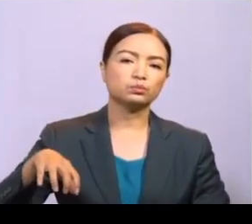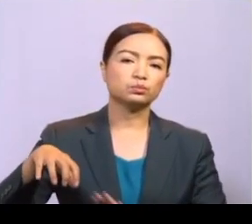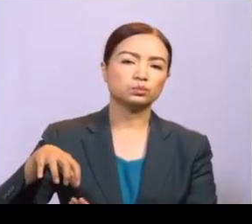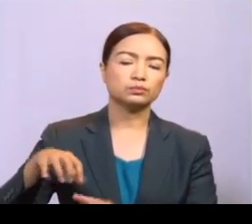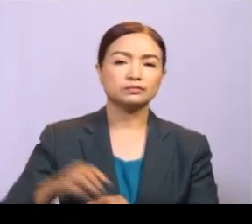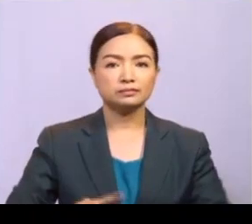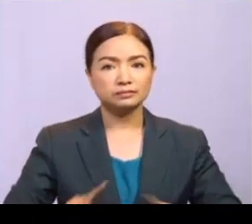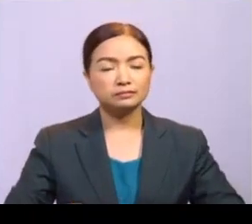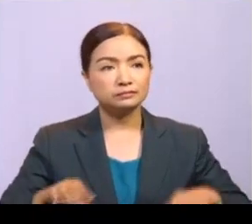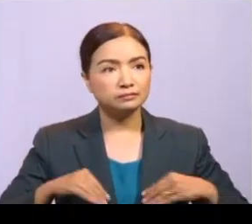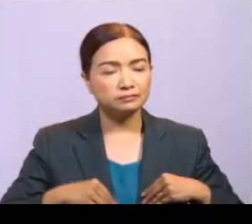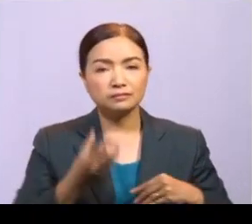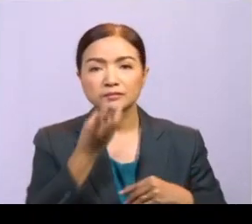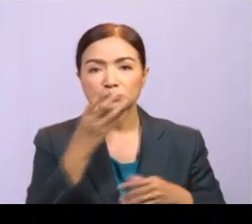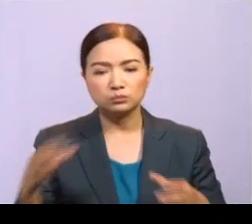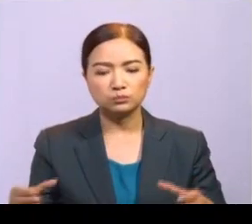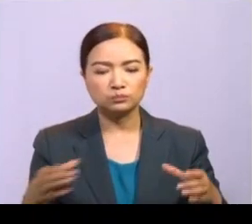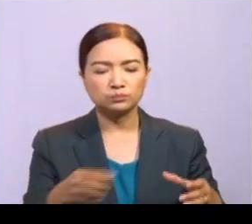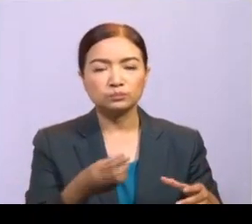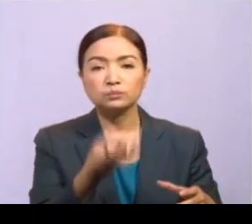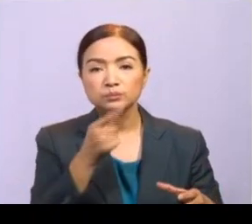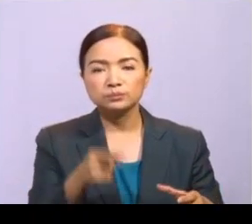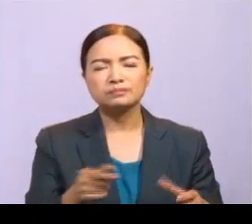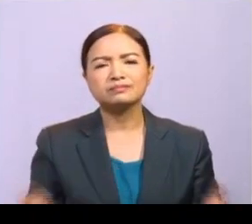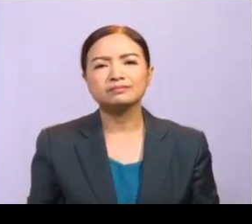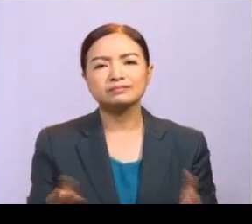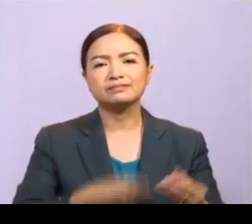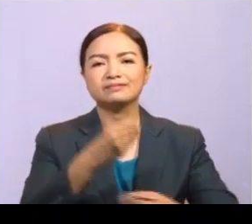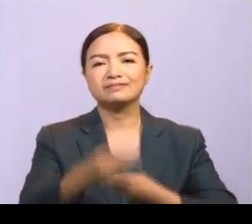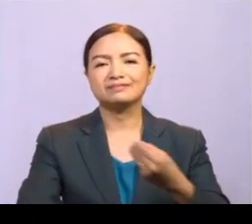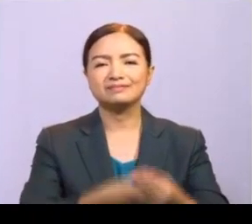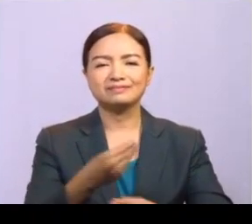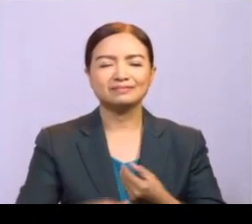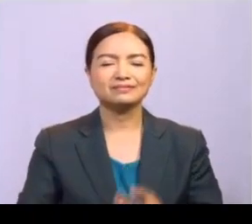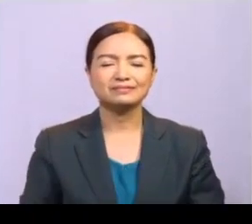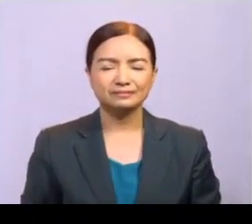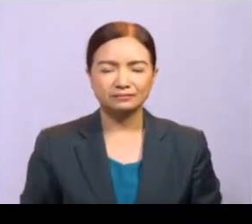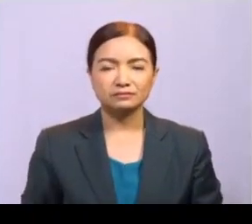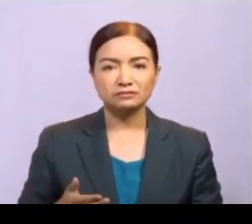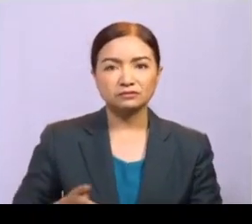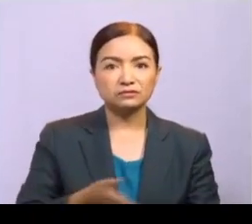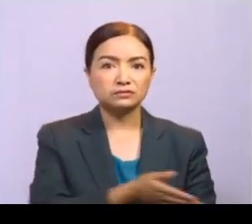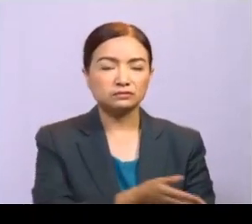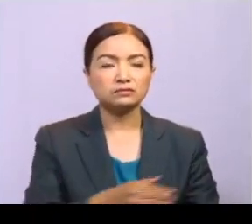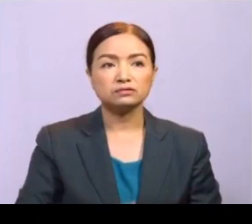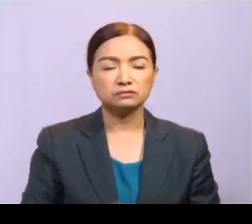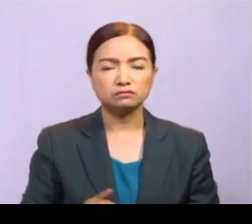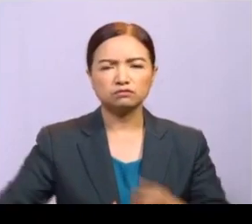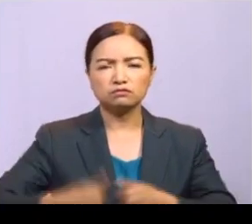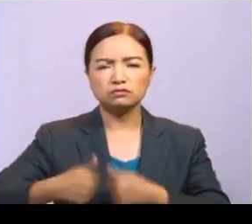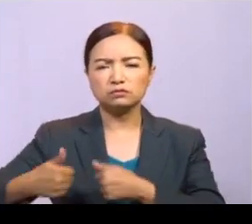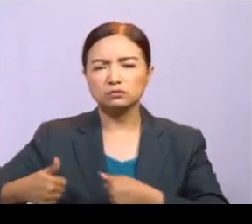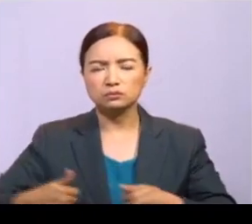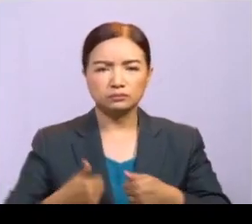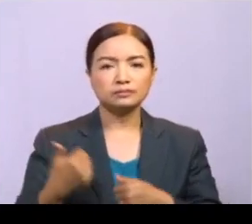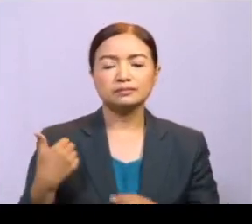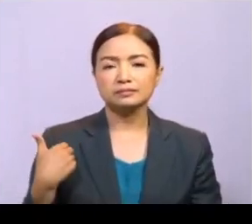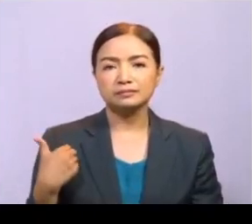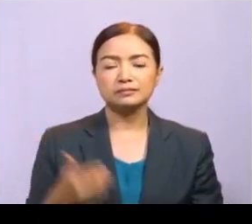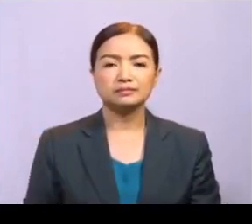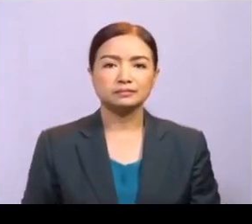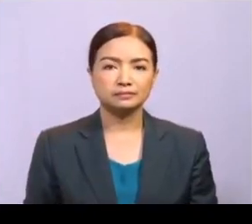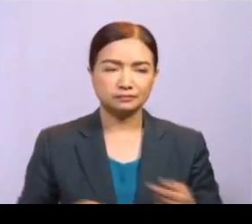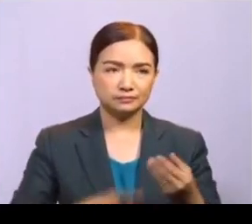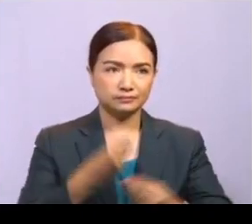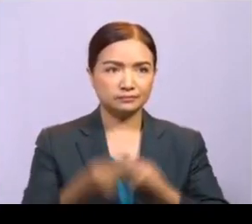ได้ยอมรับว่าเรื่องข้าวถุงเป็นเรื่องของการส่งเสริมการขายล้วนๆเพราะว่าที่ผ่านมามีการแข่งขันกันอย่างสมบูรณ์นะคะ